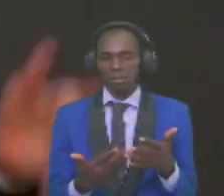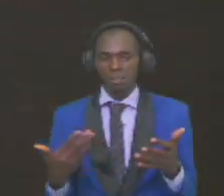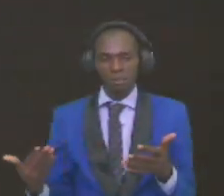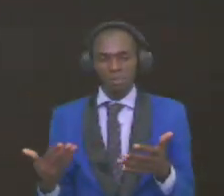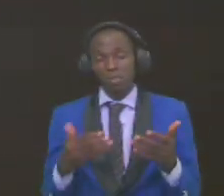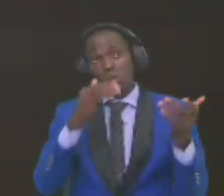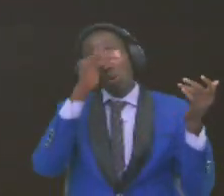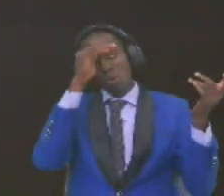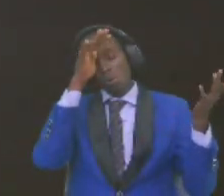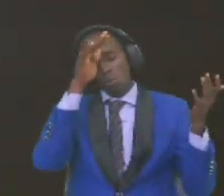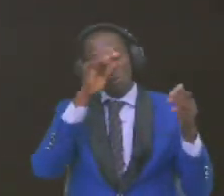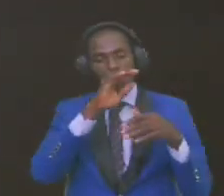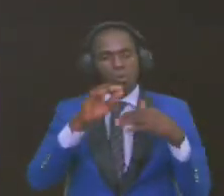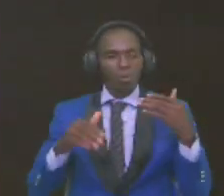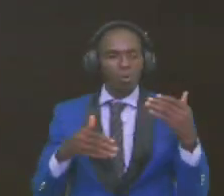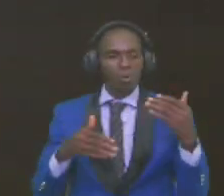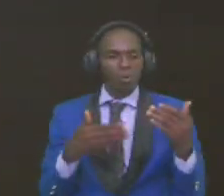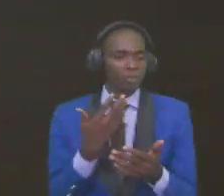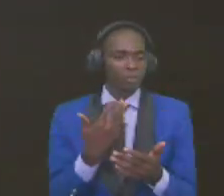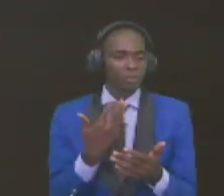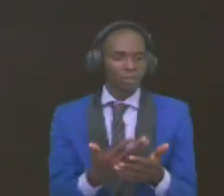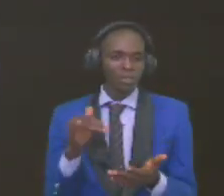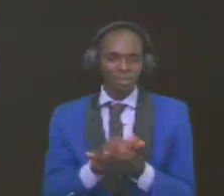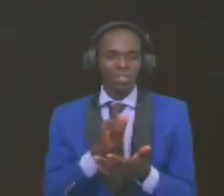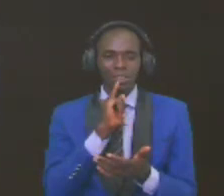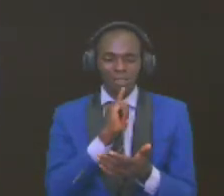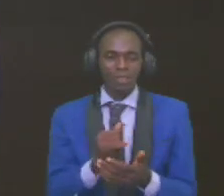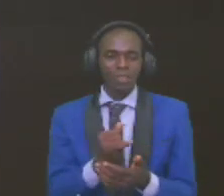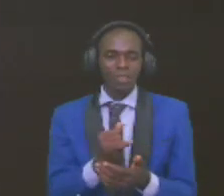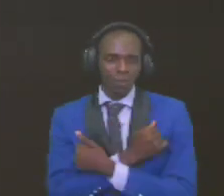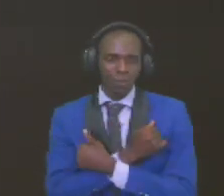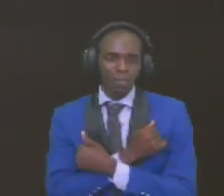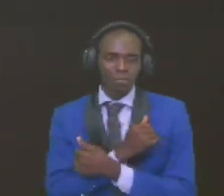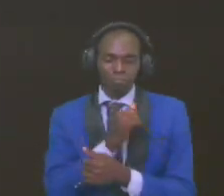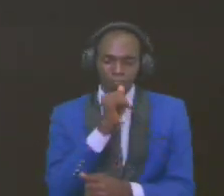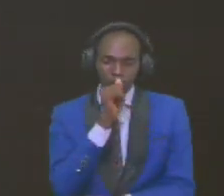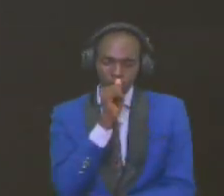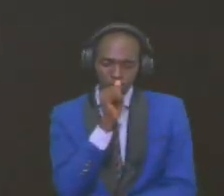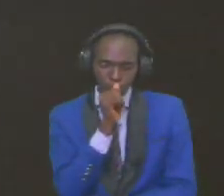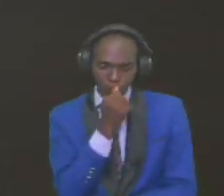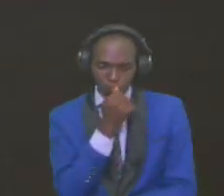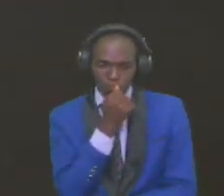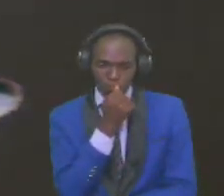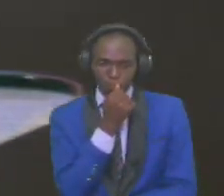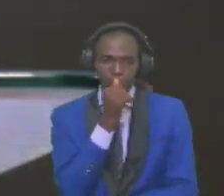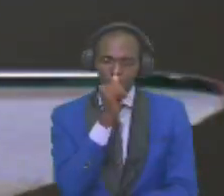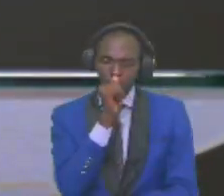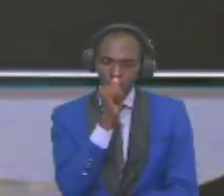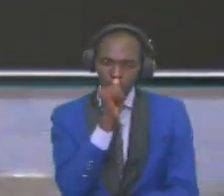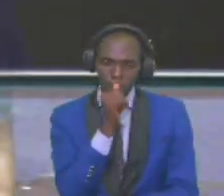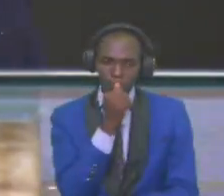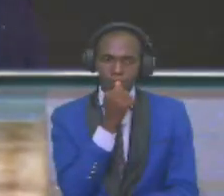charité elle espère tout c'est la charité elle supporte